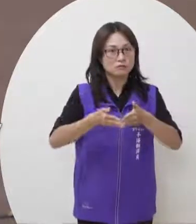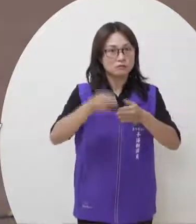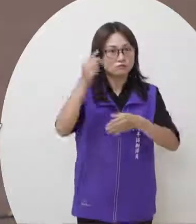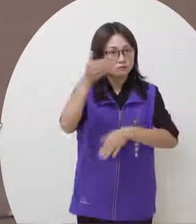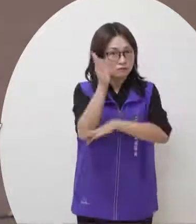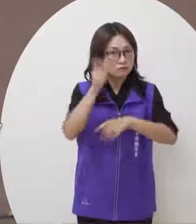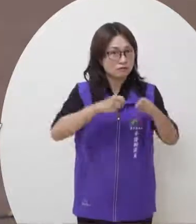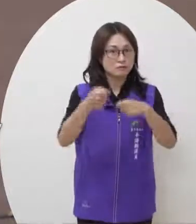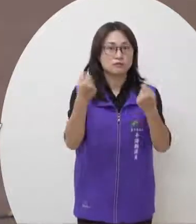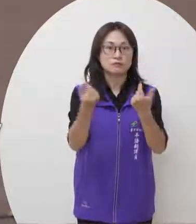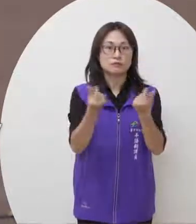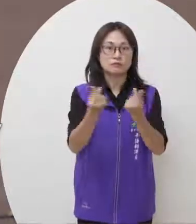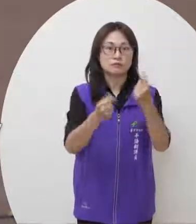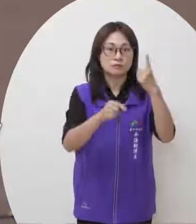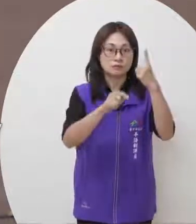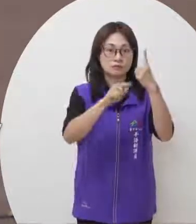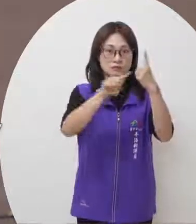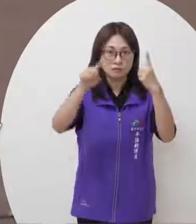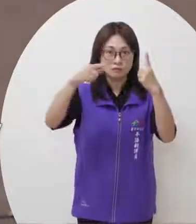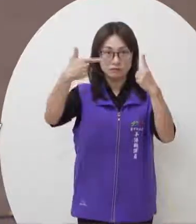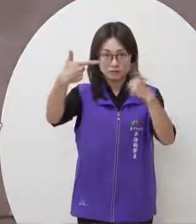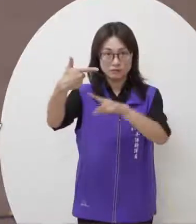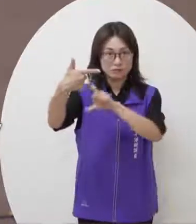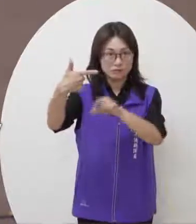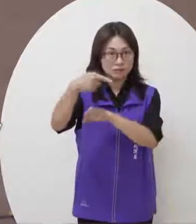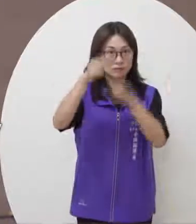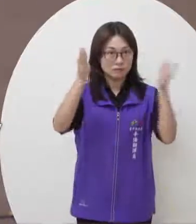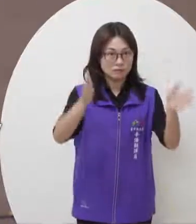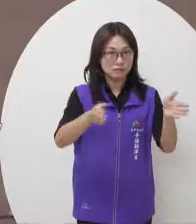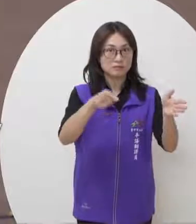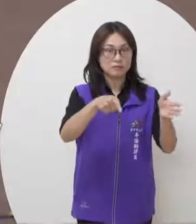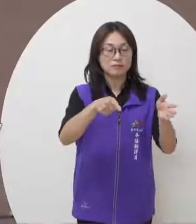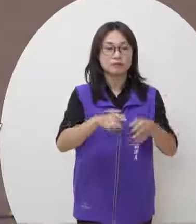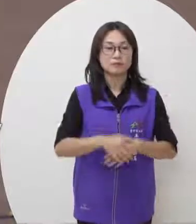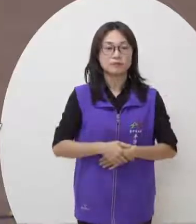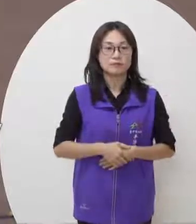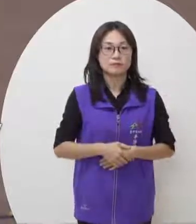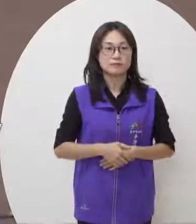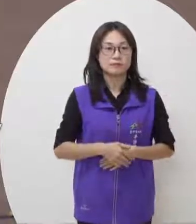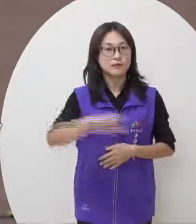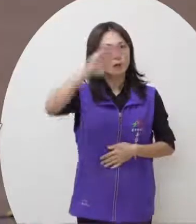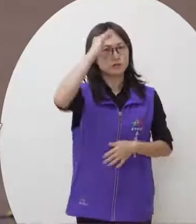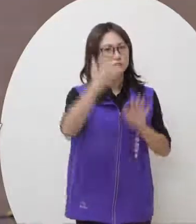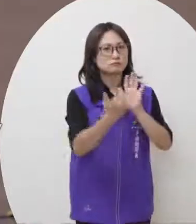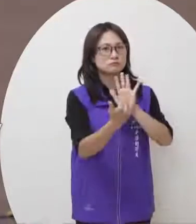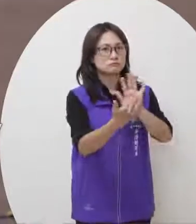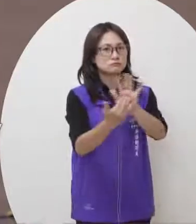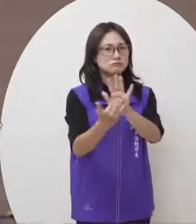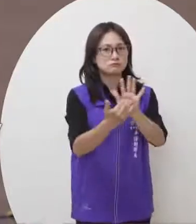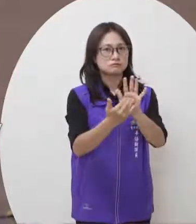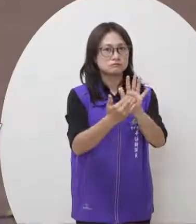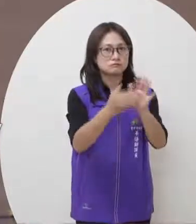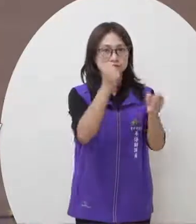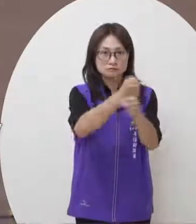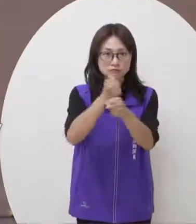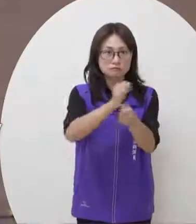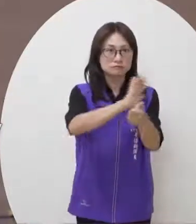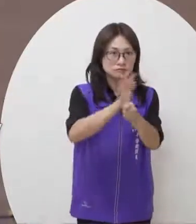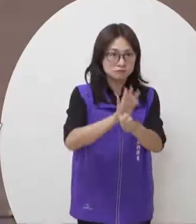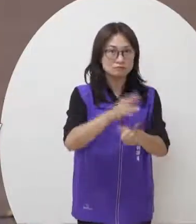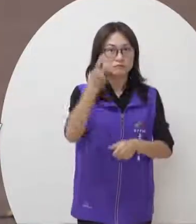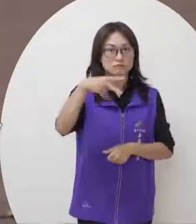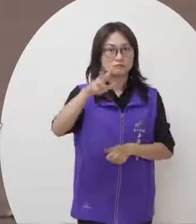半年在做这个台中做这个防疫工作，或是8月份7、8月在